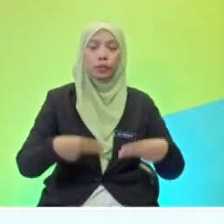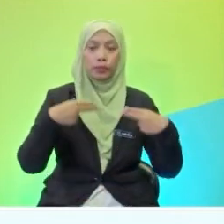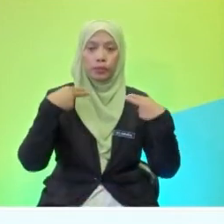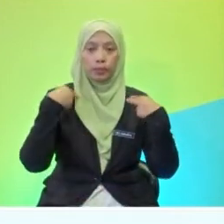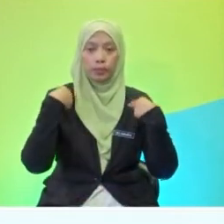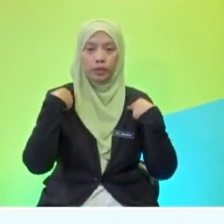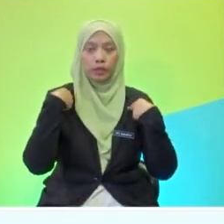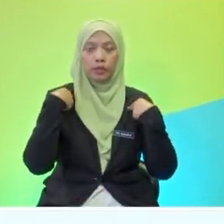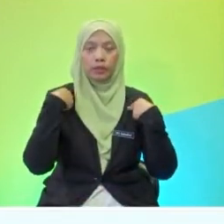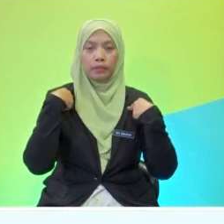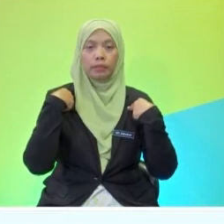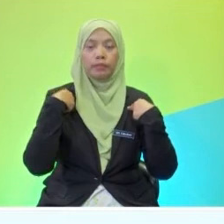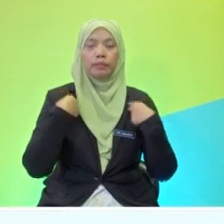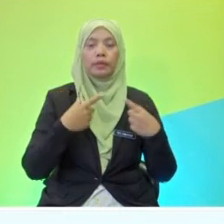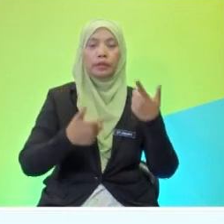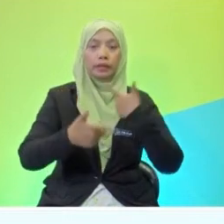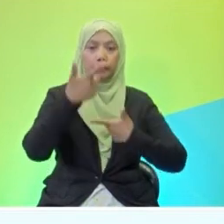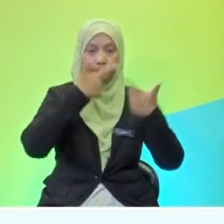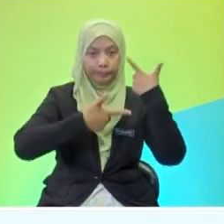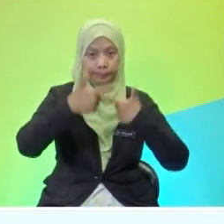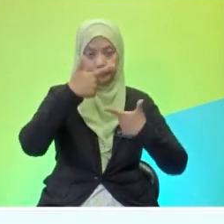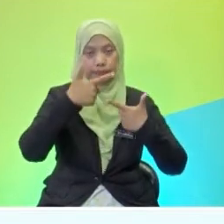di kawasan Eco pelancongan